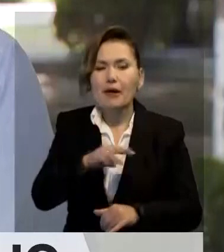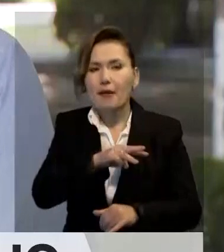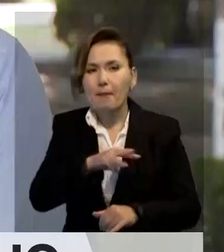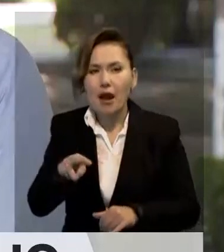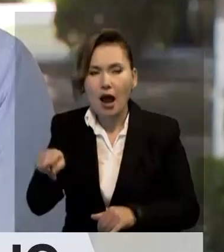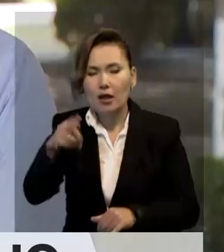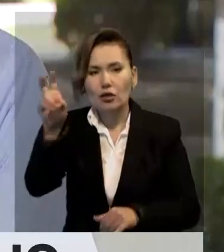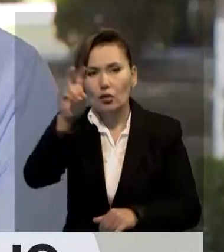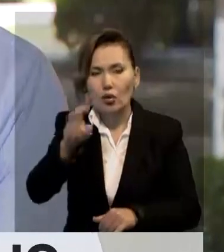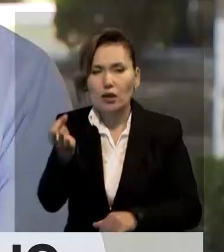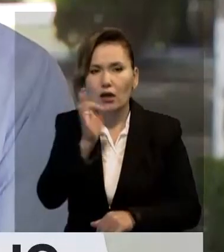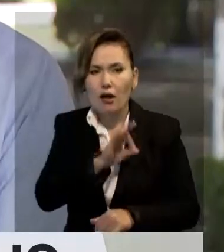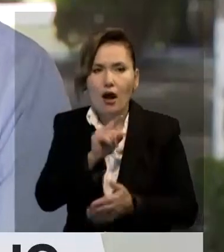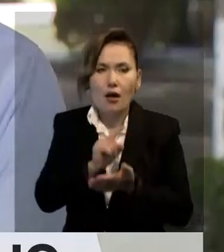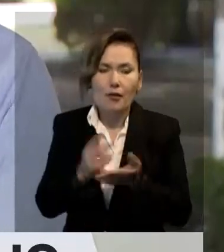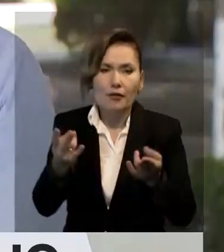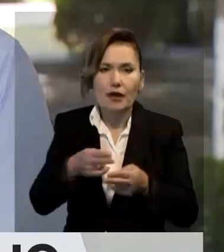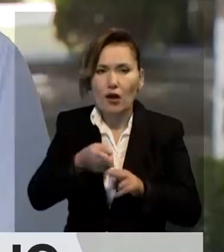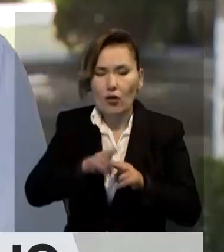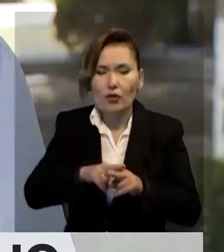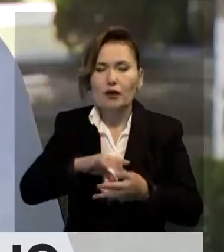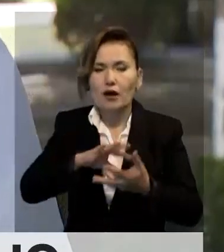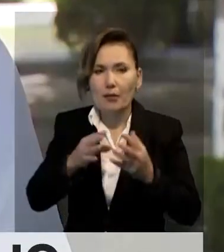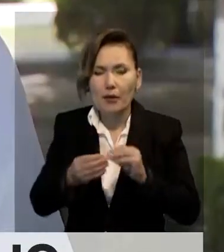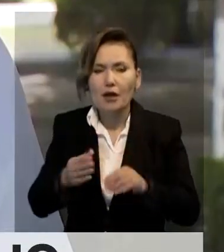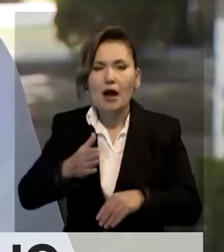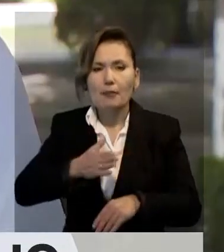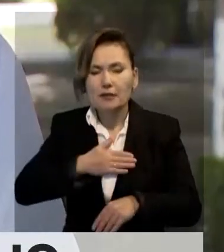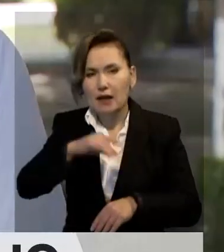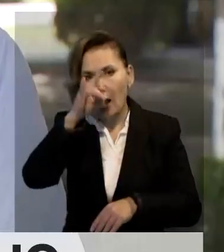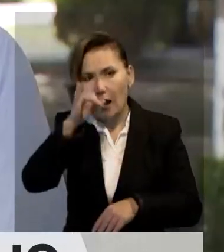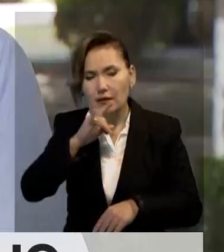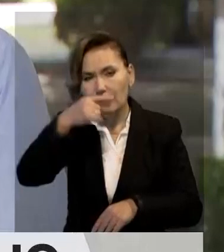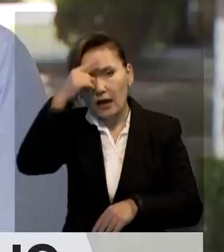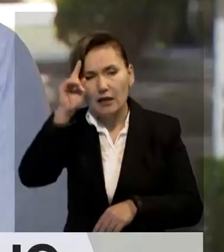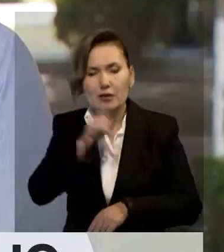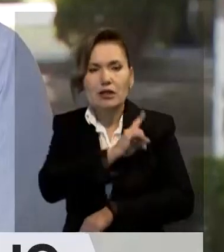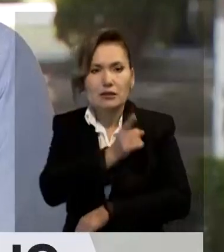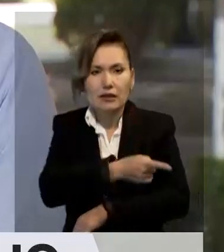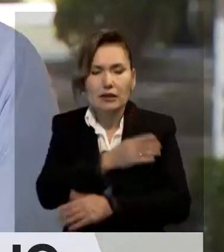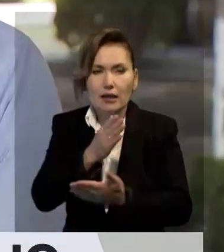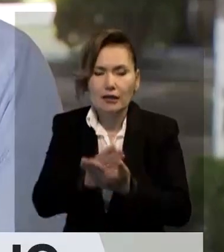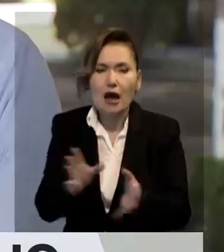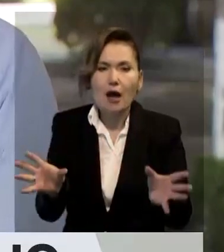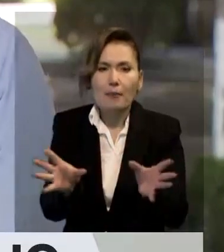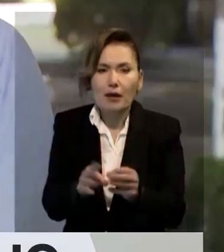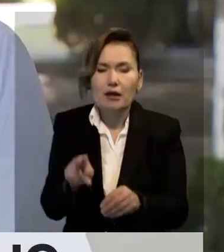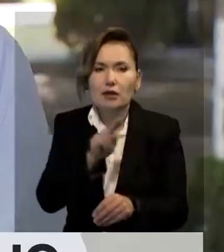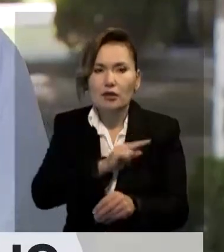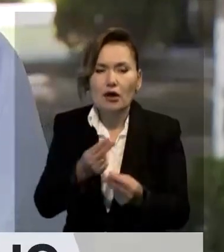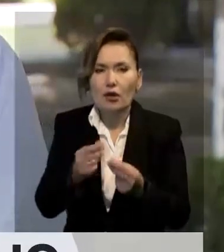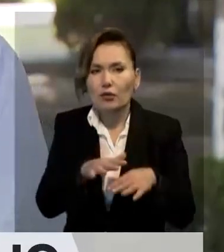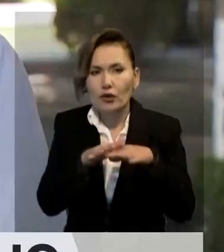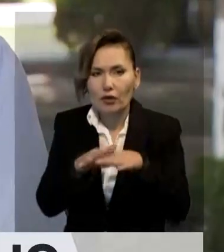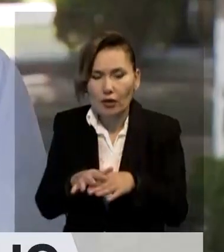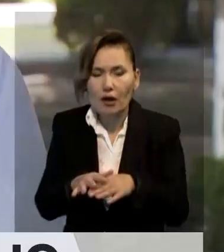асыру міндетін қою қажет. Себебі бұл статистика біздің әлеуетімізге сәйкес келмейді. Бірақ ол үшін бірлескен тікелей инвестициялар